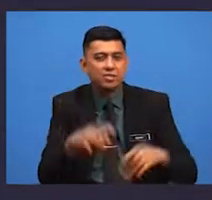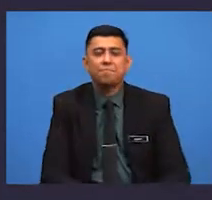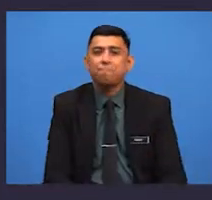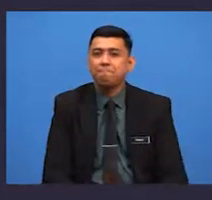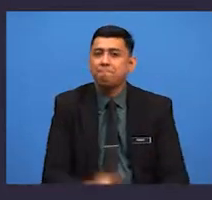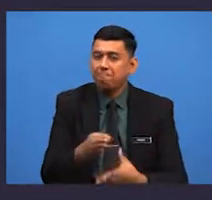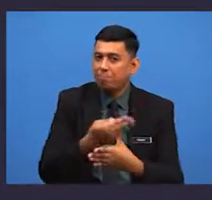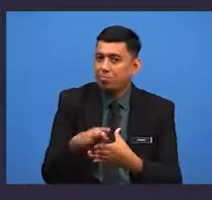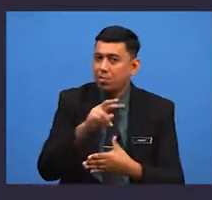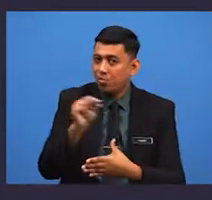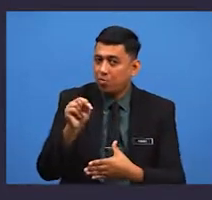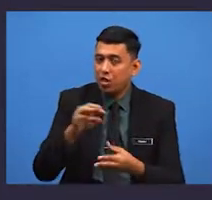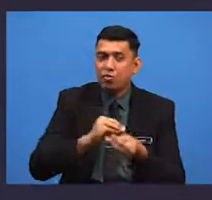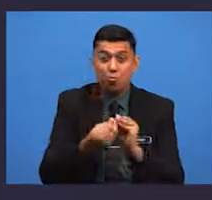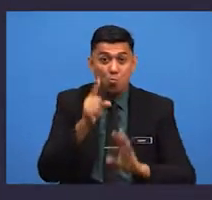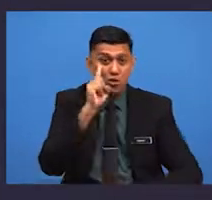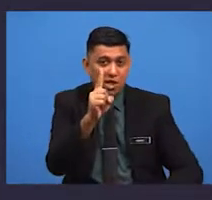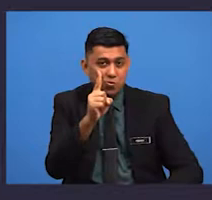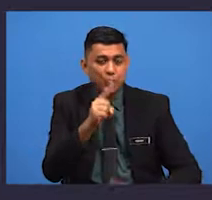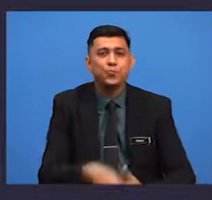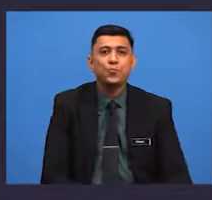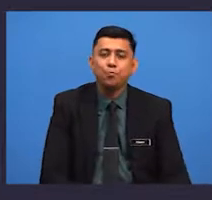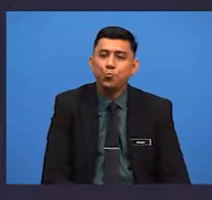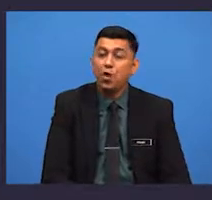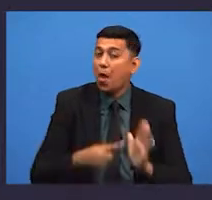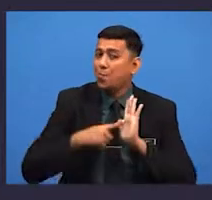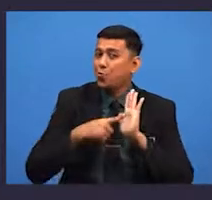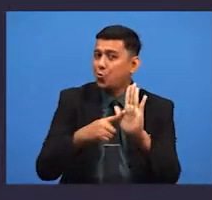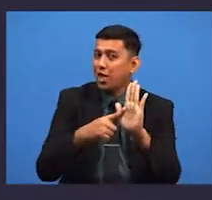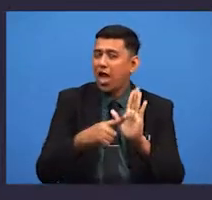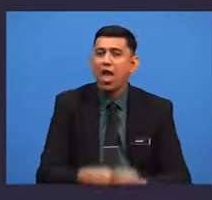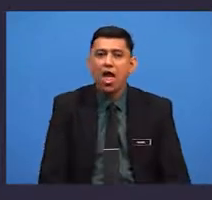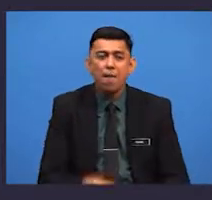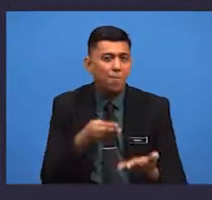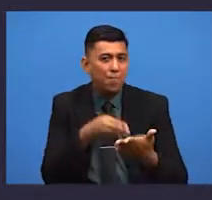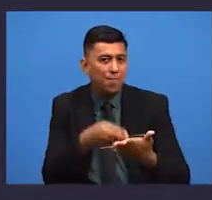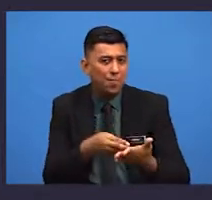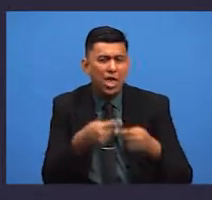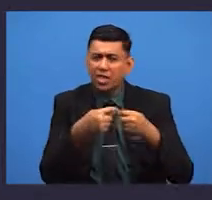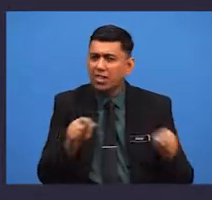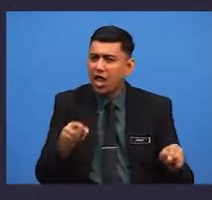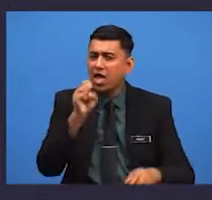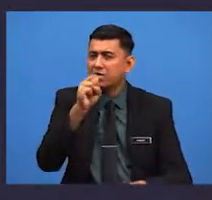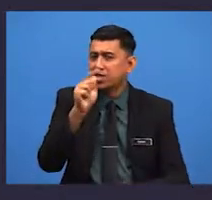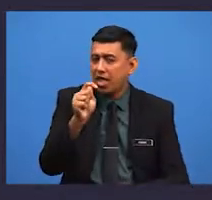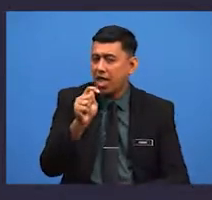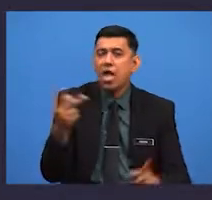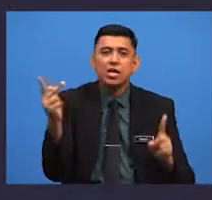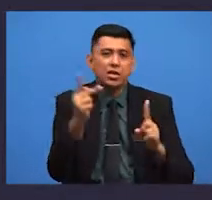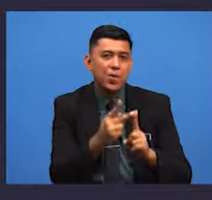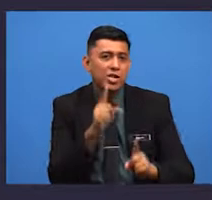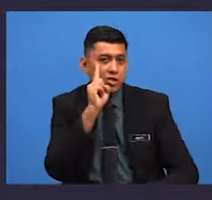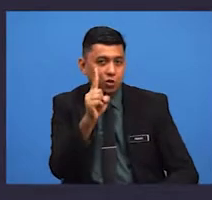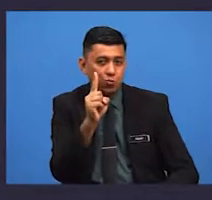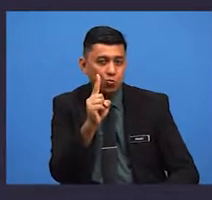Bahagian yang berlabel dengan nombor 1 menunjukkan pembilang telah disetkan kepada